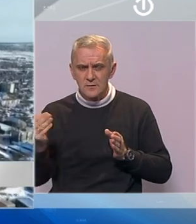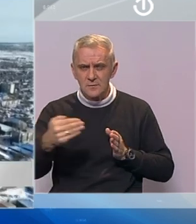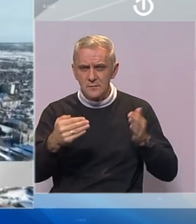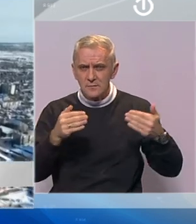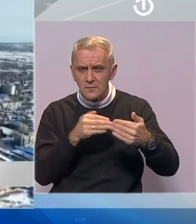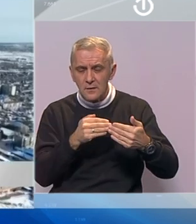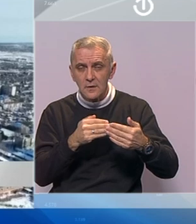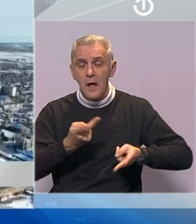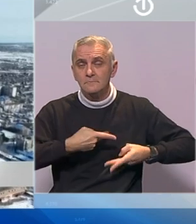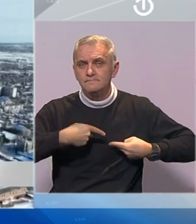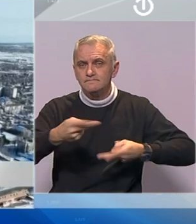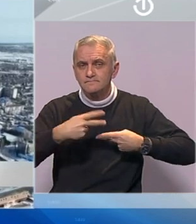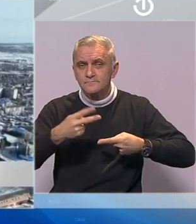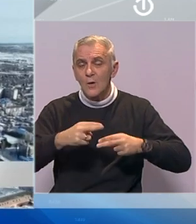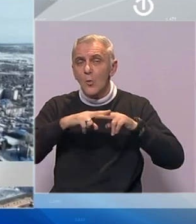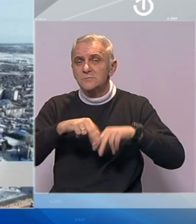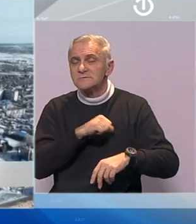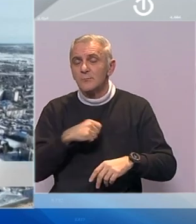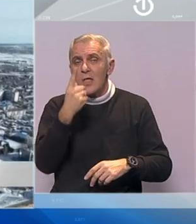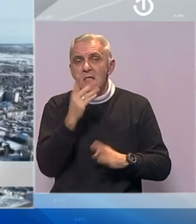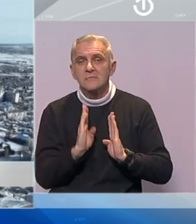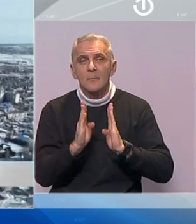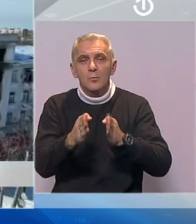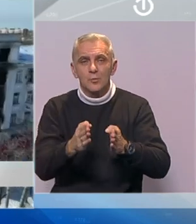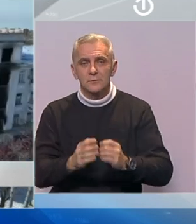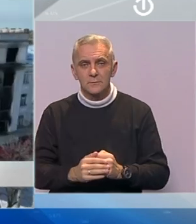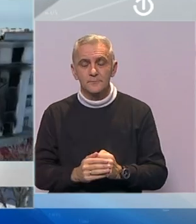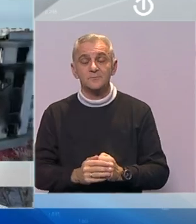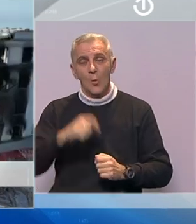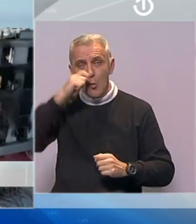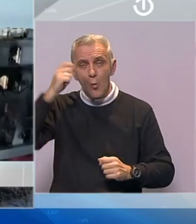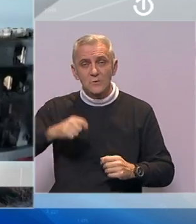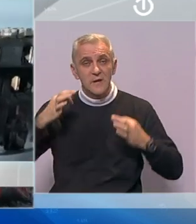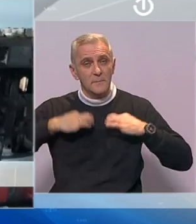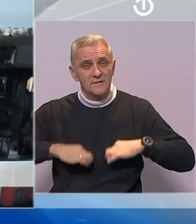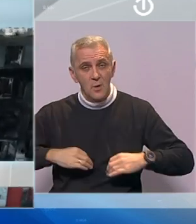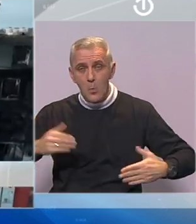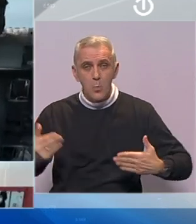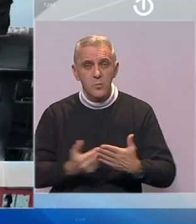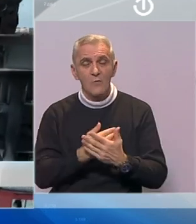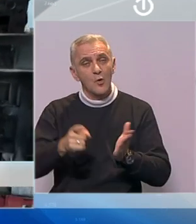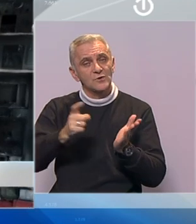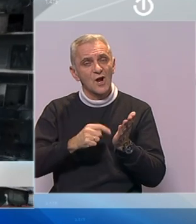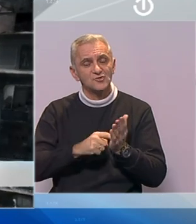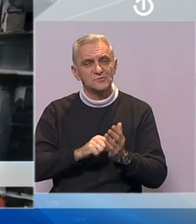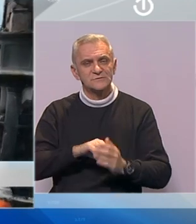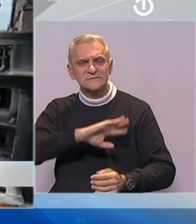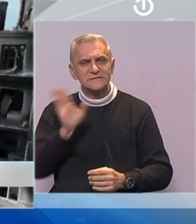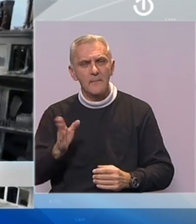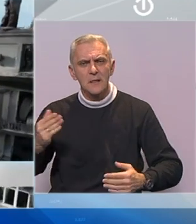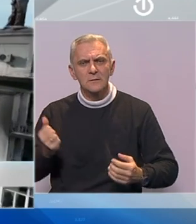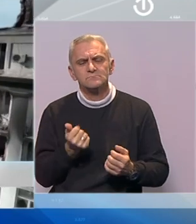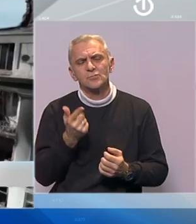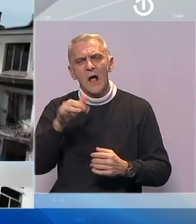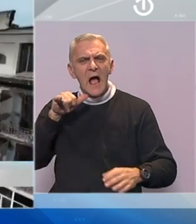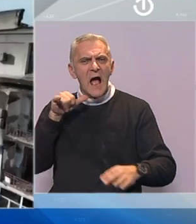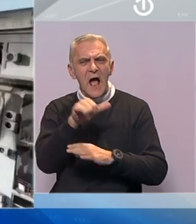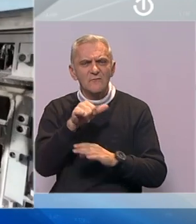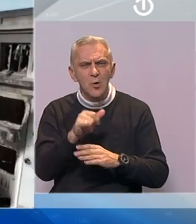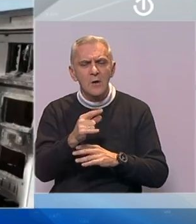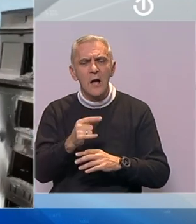za snabdijevanje im je preostala još samo jedna cesta. Ukrajinski predsjednik ponovo traži od Zapada mnogobrojne avione,